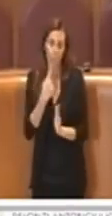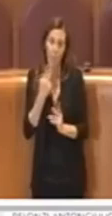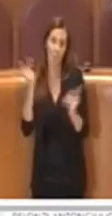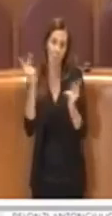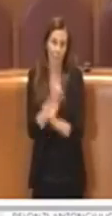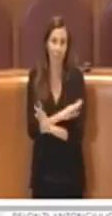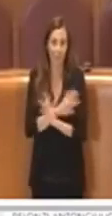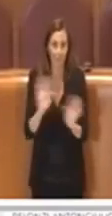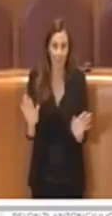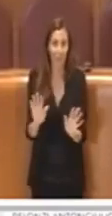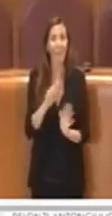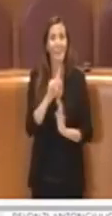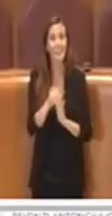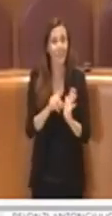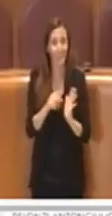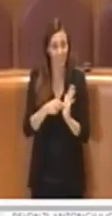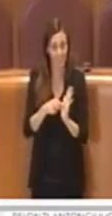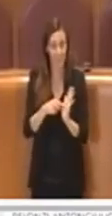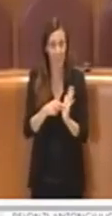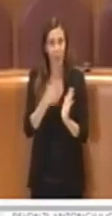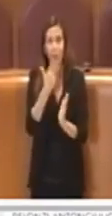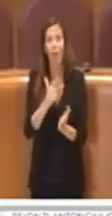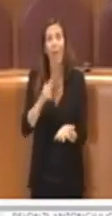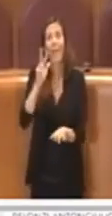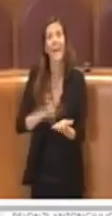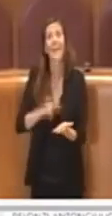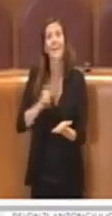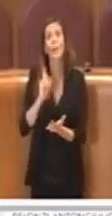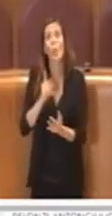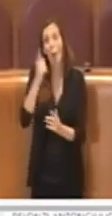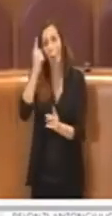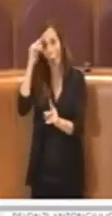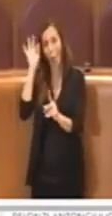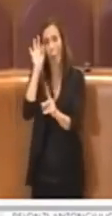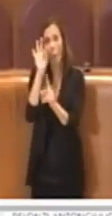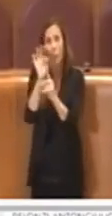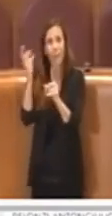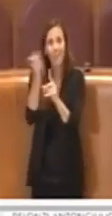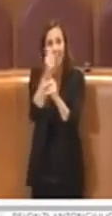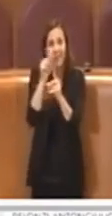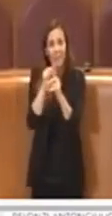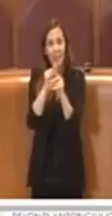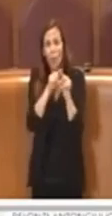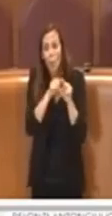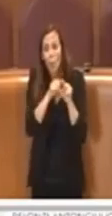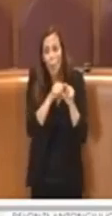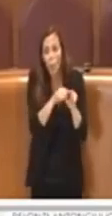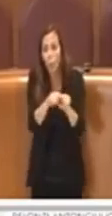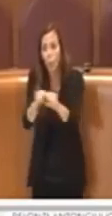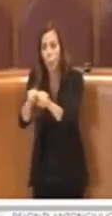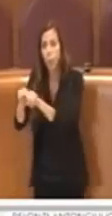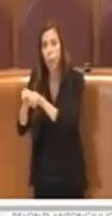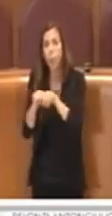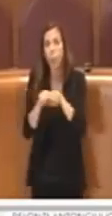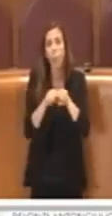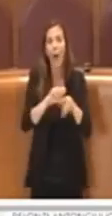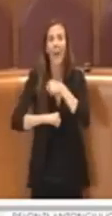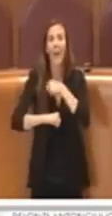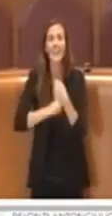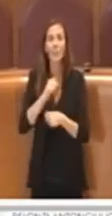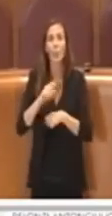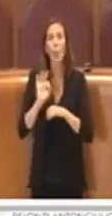delibera vuole garantire per arrivare a questi obiettivi un omogeneità dell'azione amministrativa che